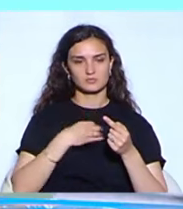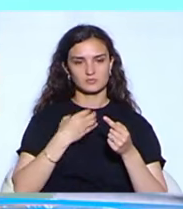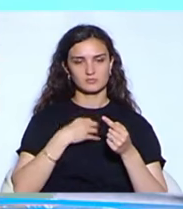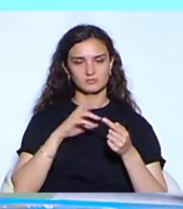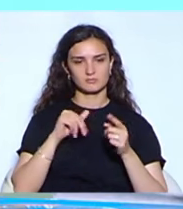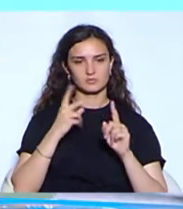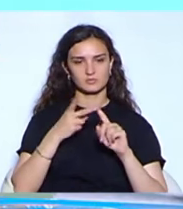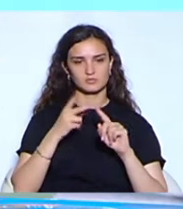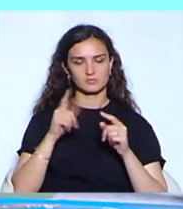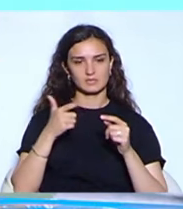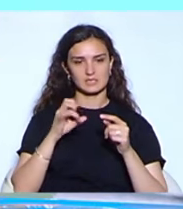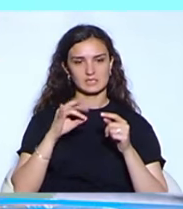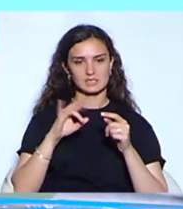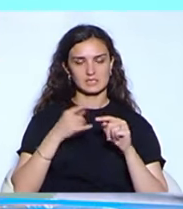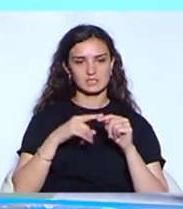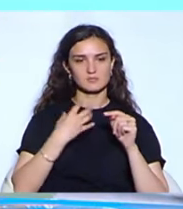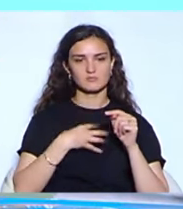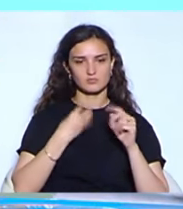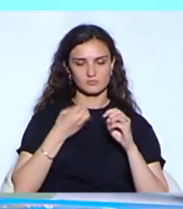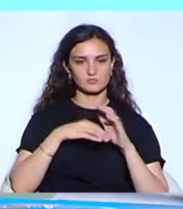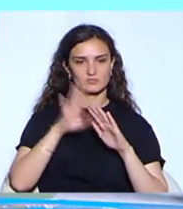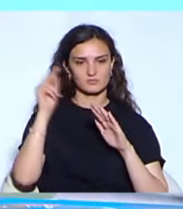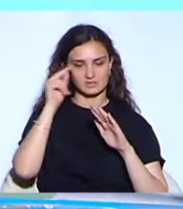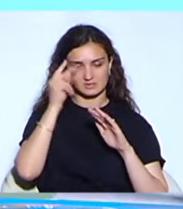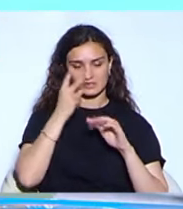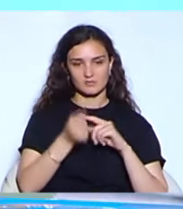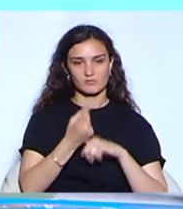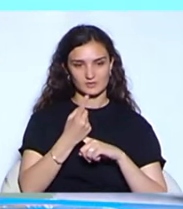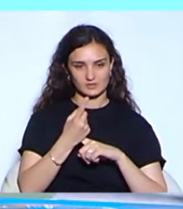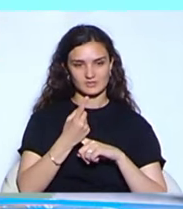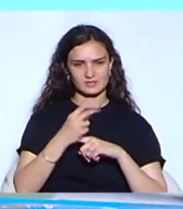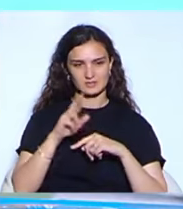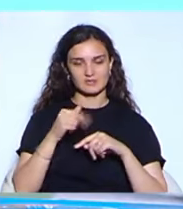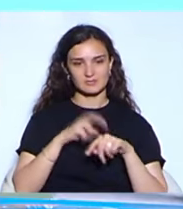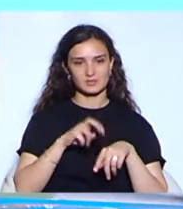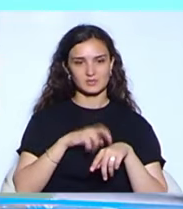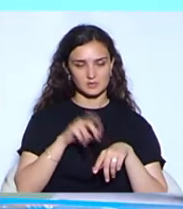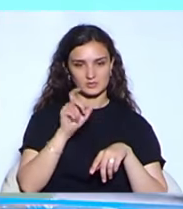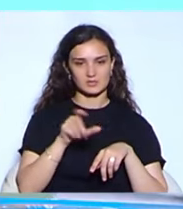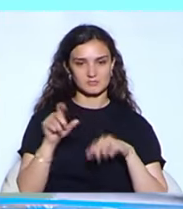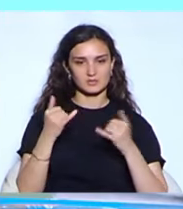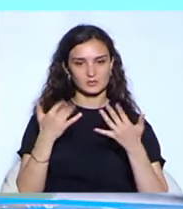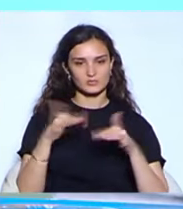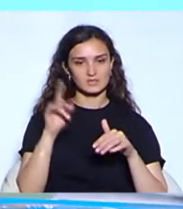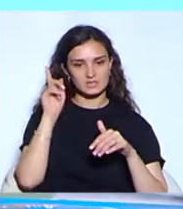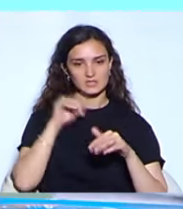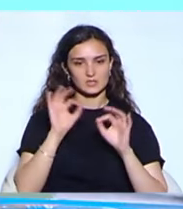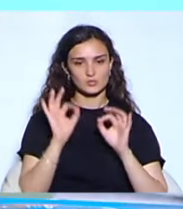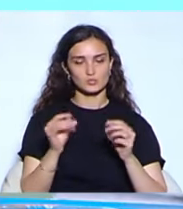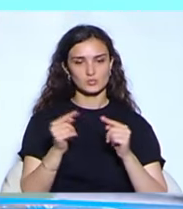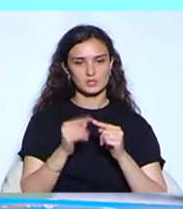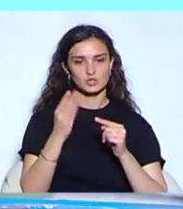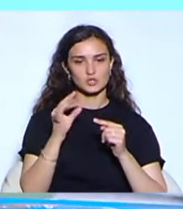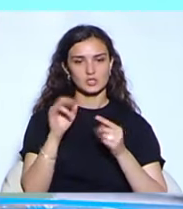და მეორე, რომ გენეტიკაზე მნიშვნელოვანი რამ ვისწავლეთ და აღმოვაჩინეთ, და მედიკოსებმა დღეს უკვე დანამდვილებით, როგორც